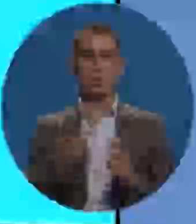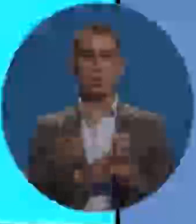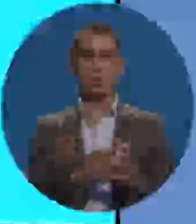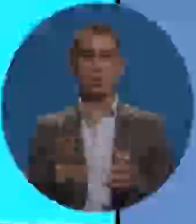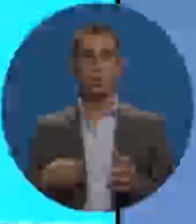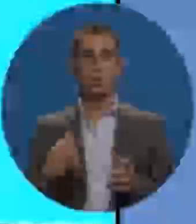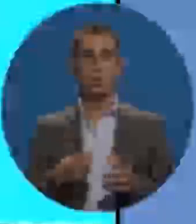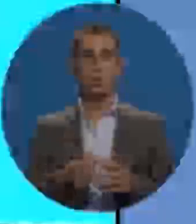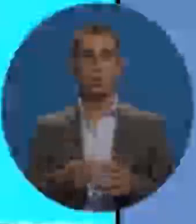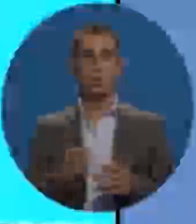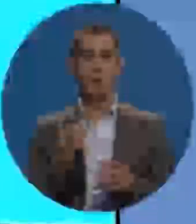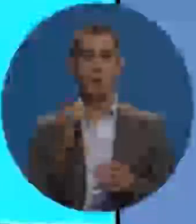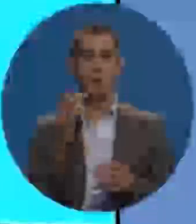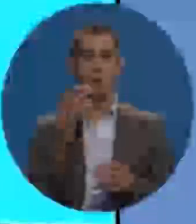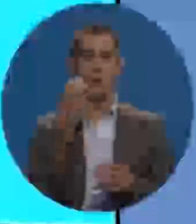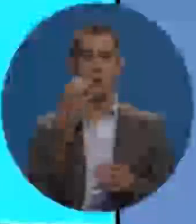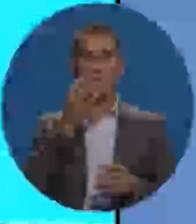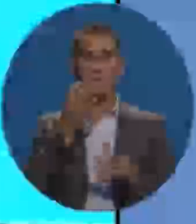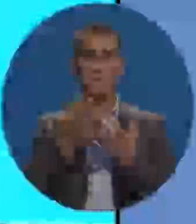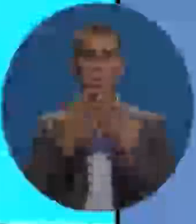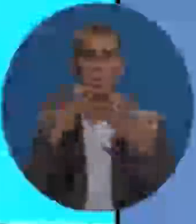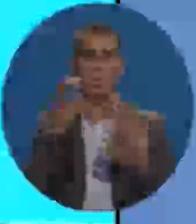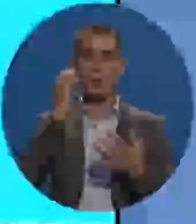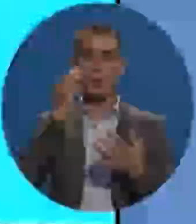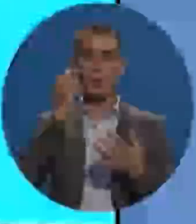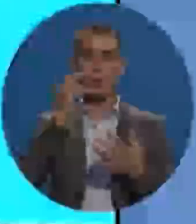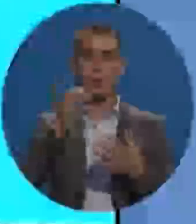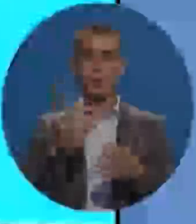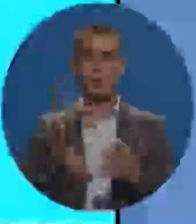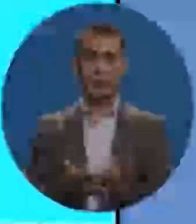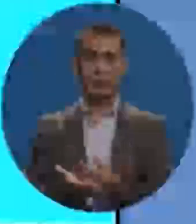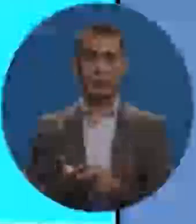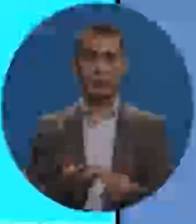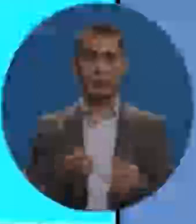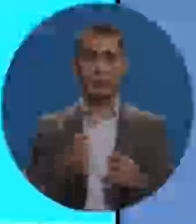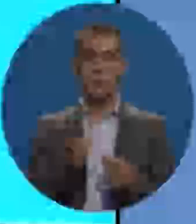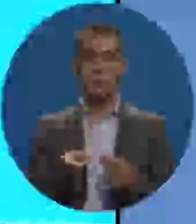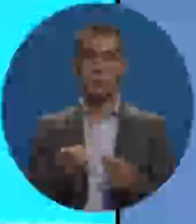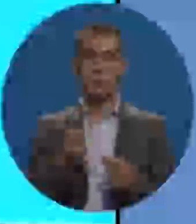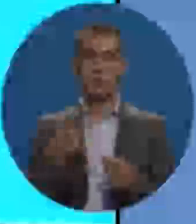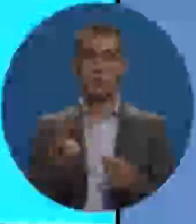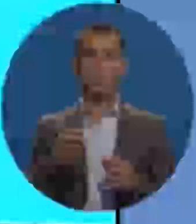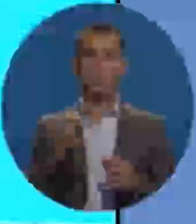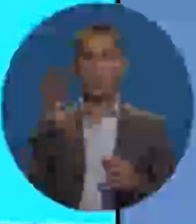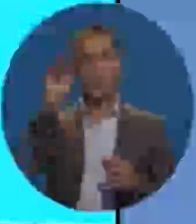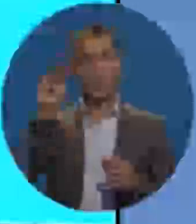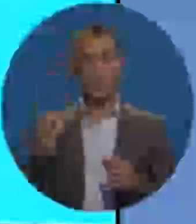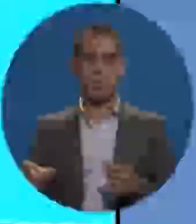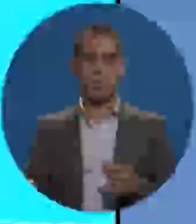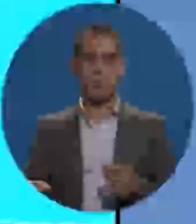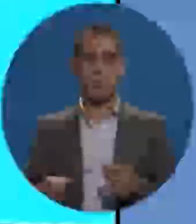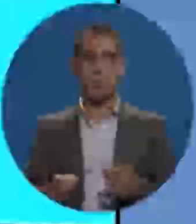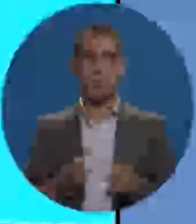Миуе жиын теріміне 120 оқушы, палыз өнімлеріне 10-нан 3